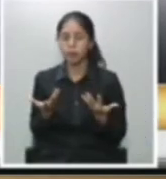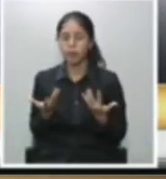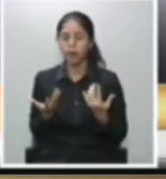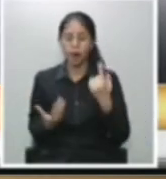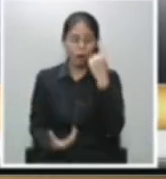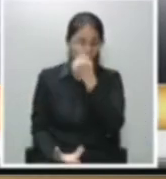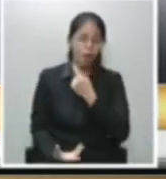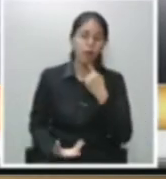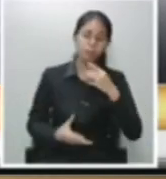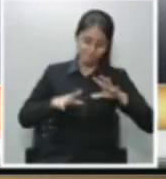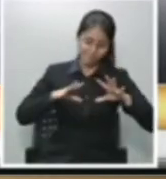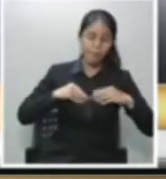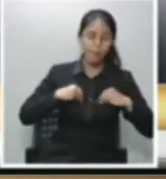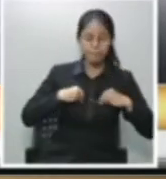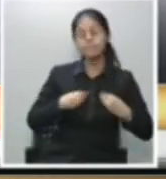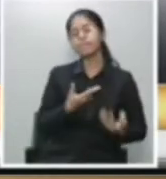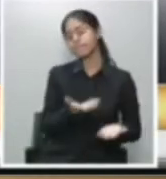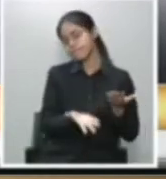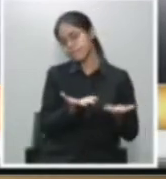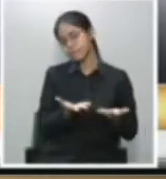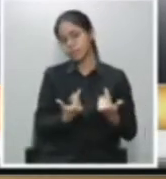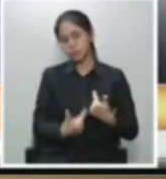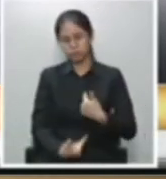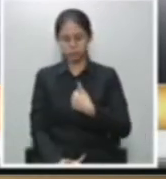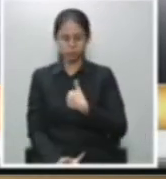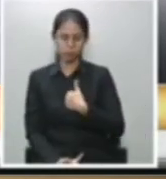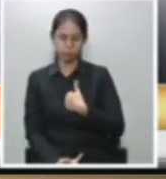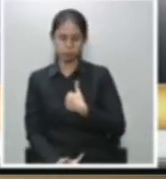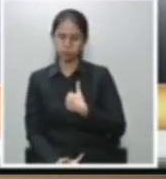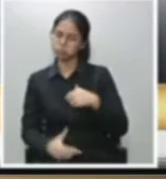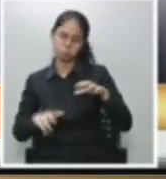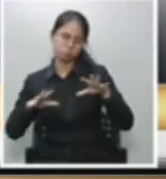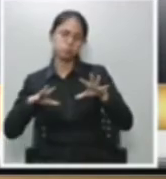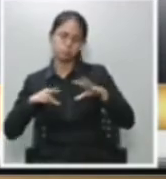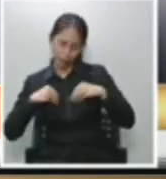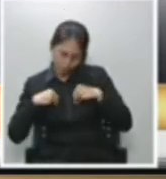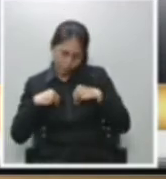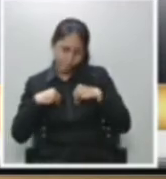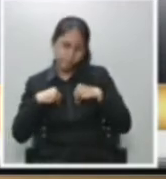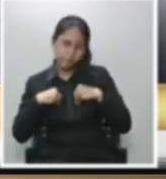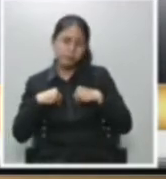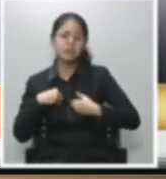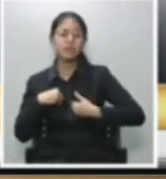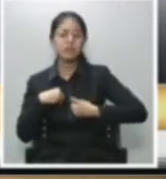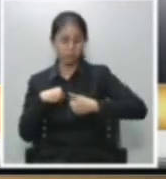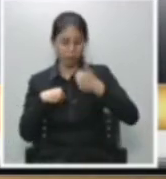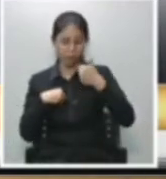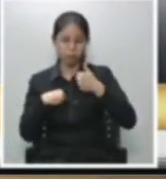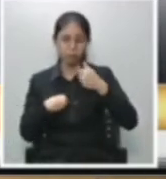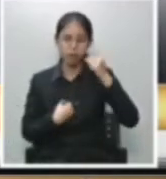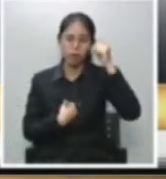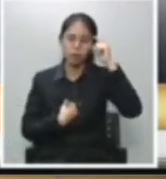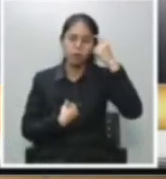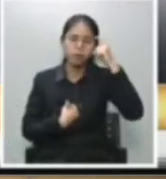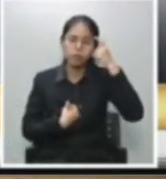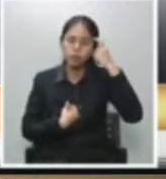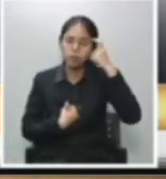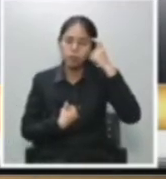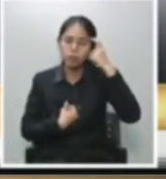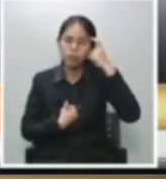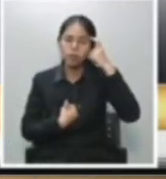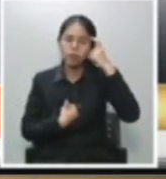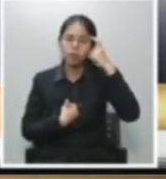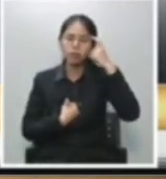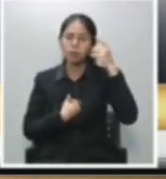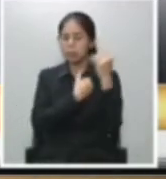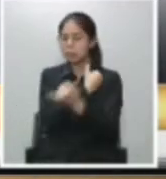รับได้ก็ยอมรับไปผมเป็นคนหนึ่งที่ยอมรับได้เพราะผมไม่รู้ว่าผมจะไปอยู่ประเทศอะไร